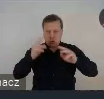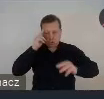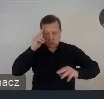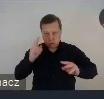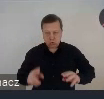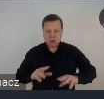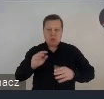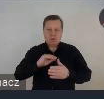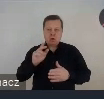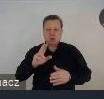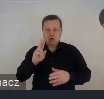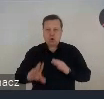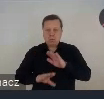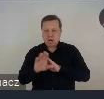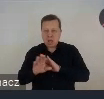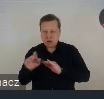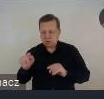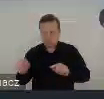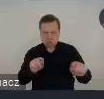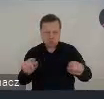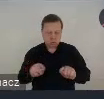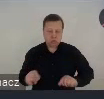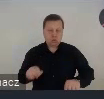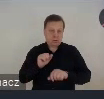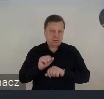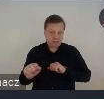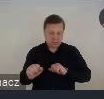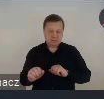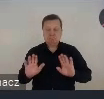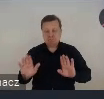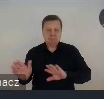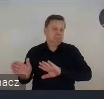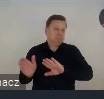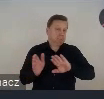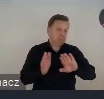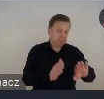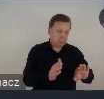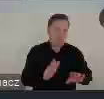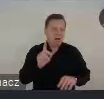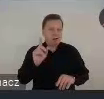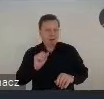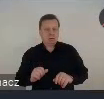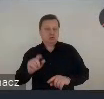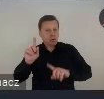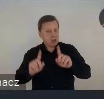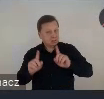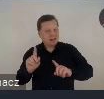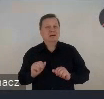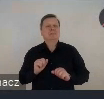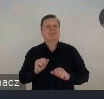opisane, kto ma reprezentować organizację na zewnątrz. Natomiast no, niestety zdarzają się